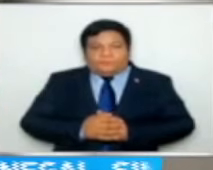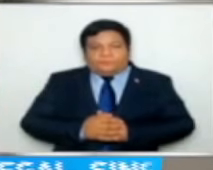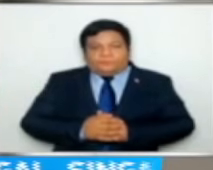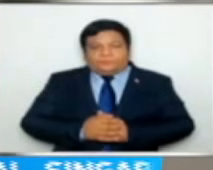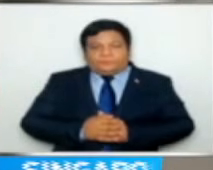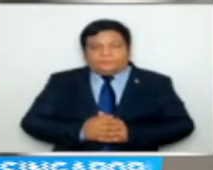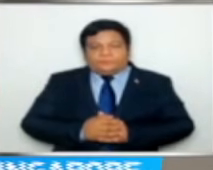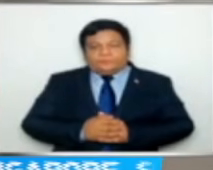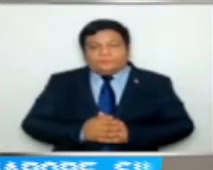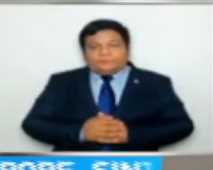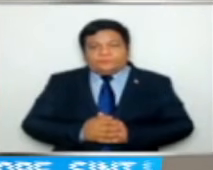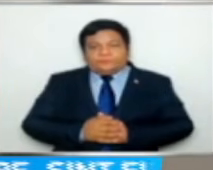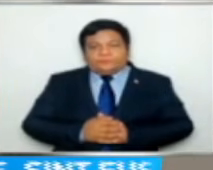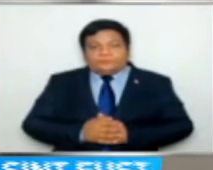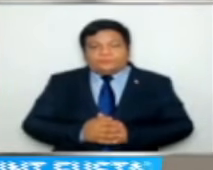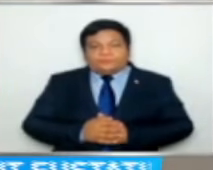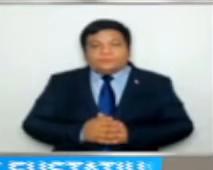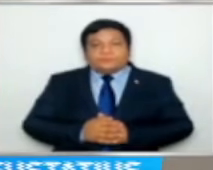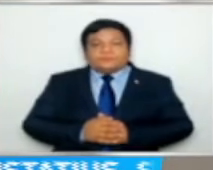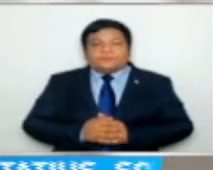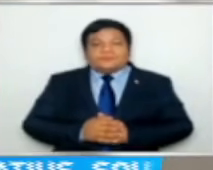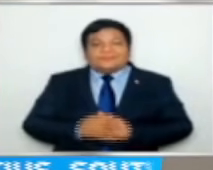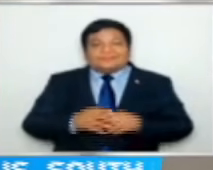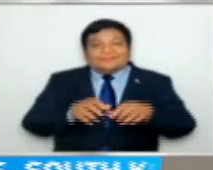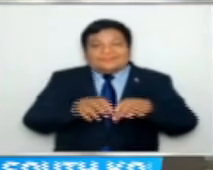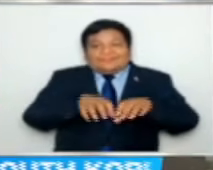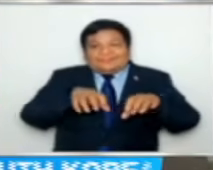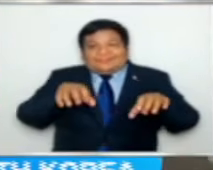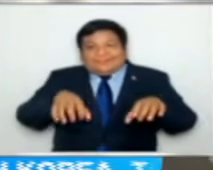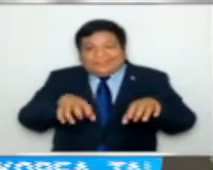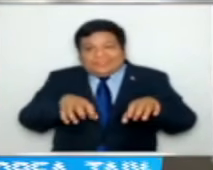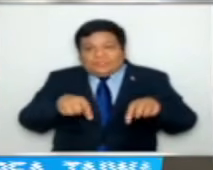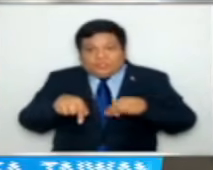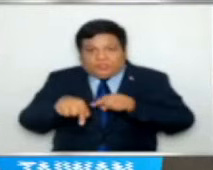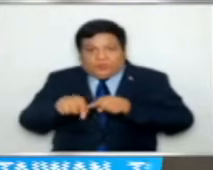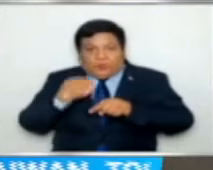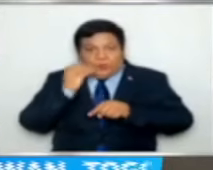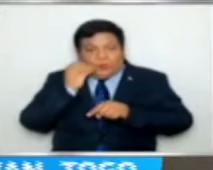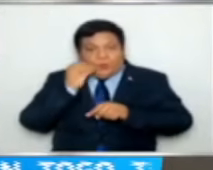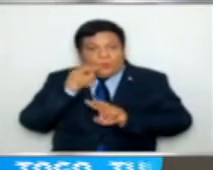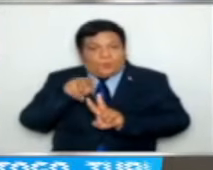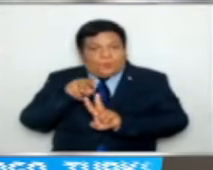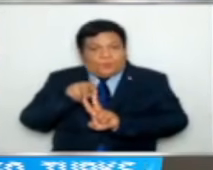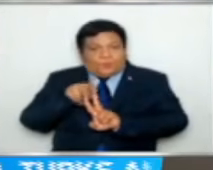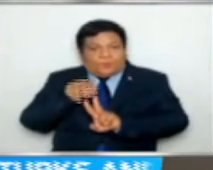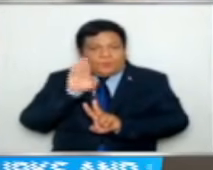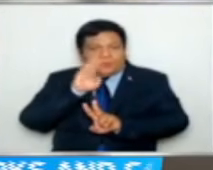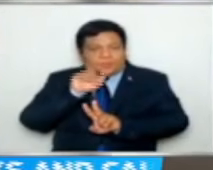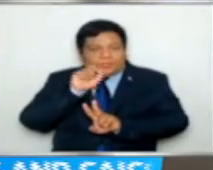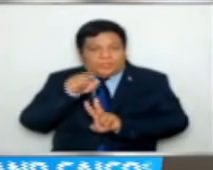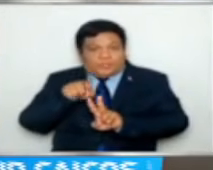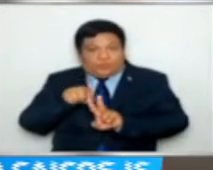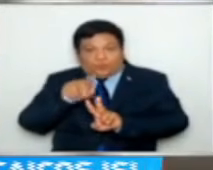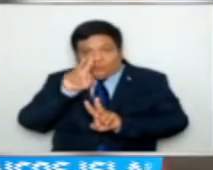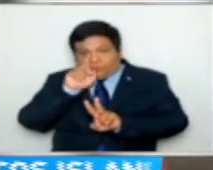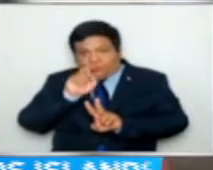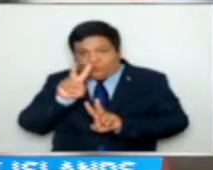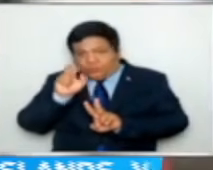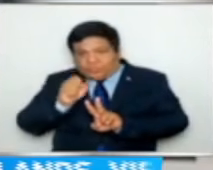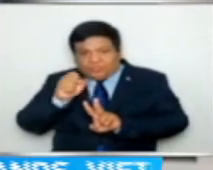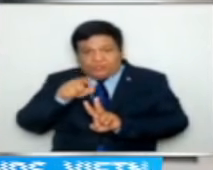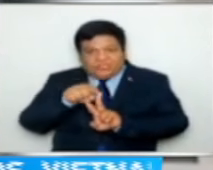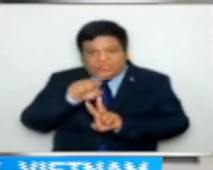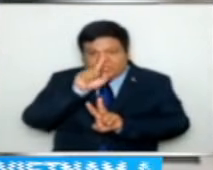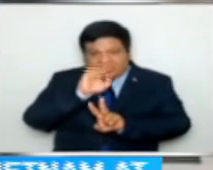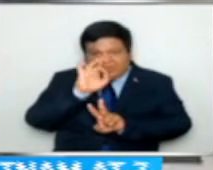Sa pangangalaga ng kapitbahay na Datnan, ang magkapatid na dalawang taong gulang at walong buwang gulang sa Sityo Imhay, Barangay Mambaling, Cebu